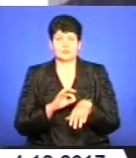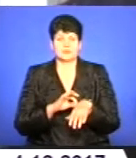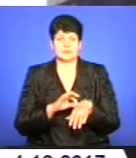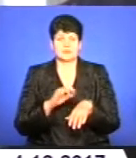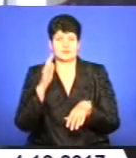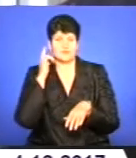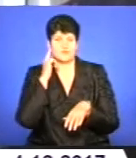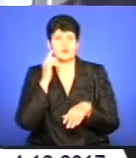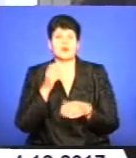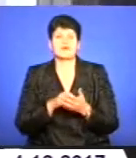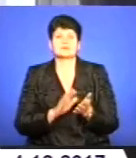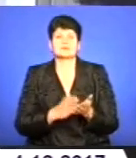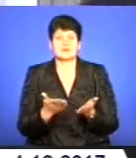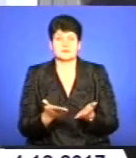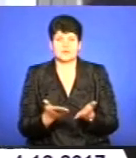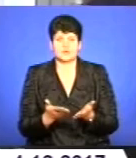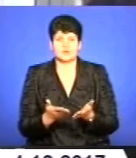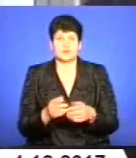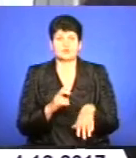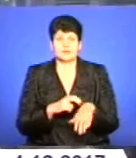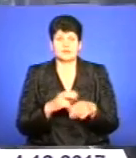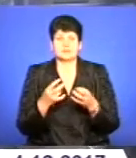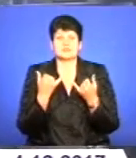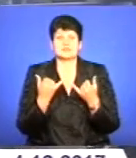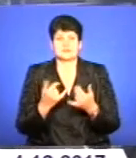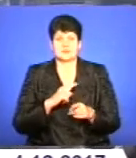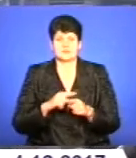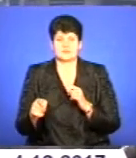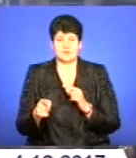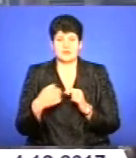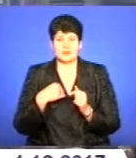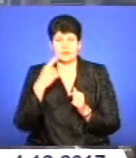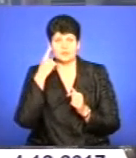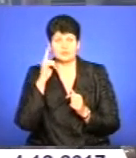бути реєстрація? Коли до лікаря треба зараз і негайно. Я думаю, що добре, тому